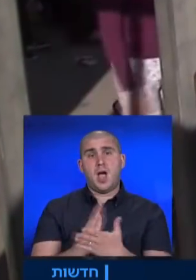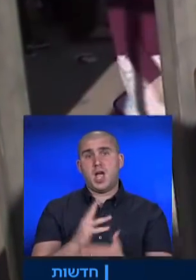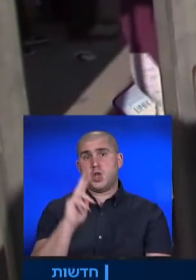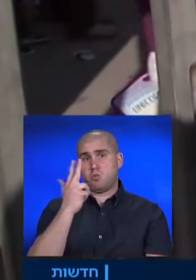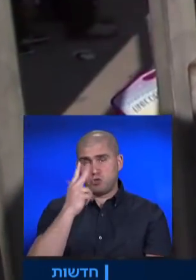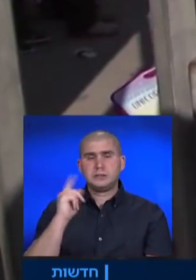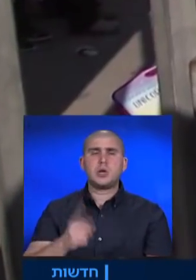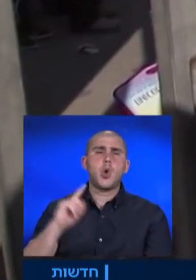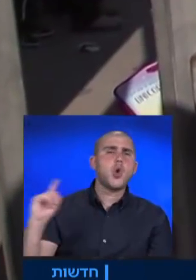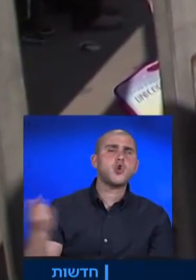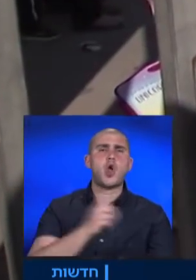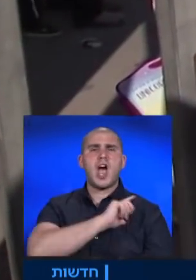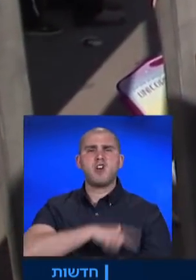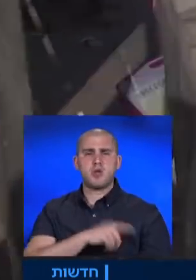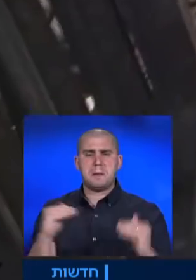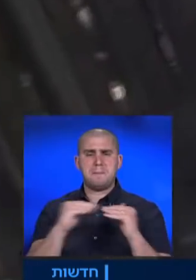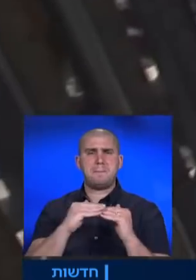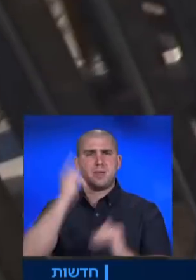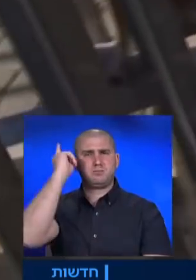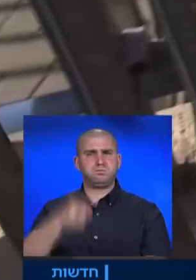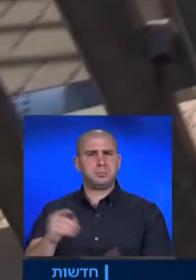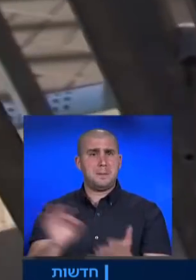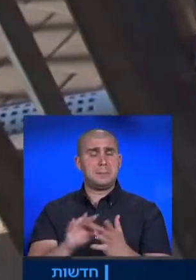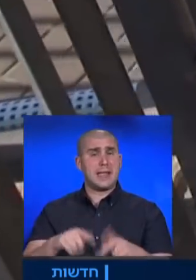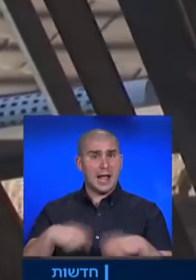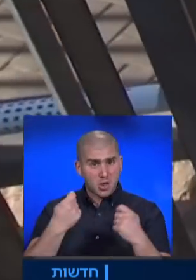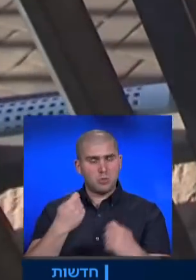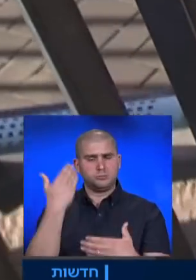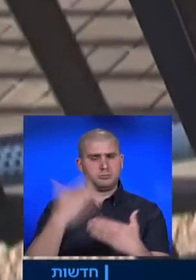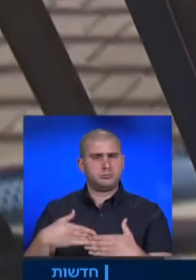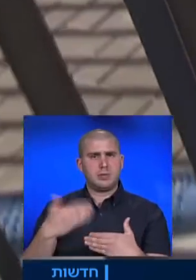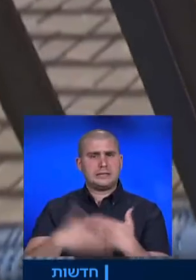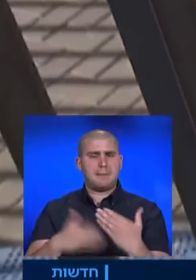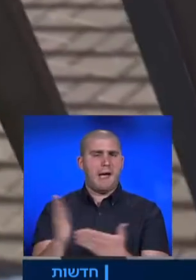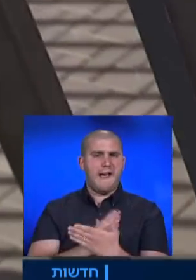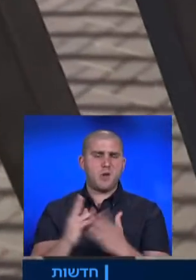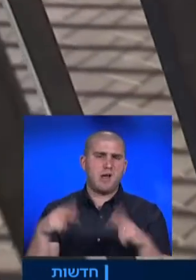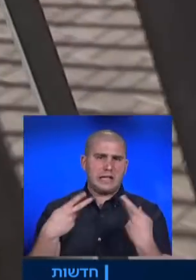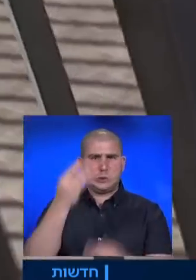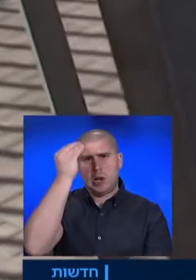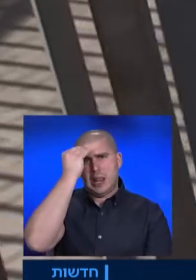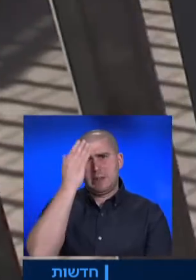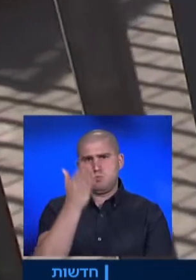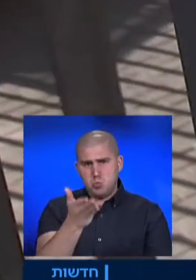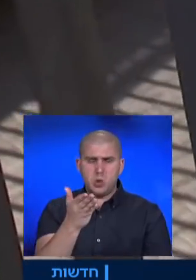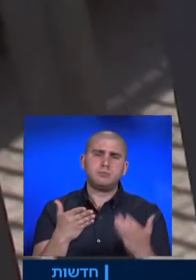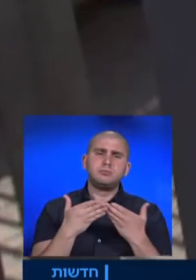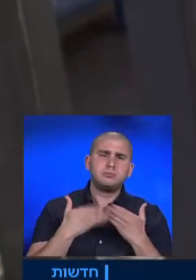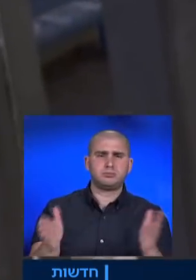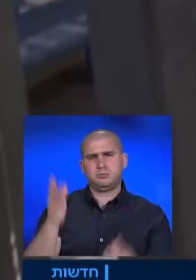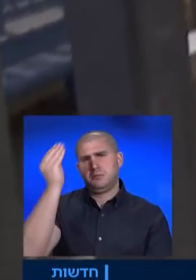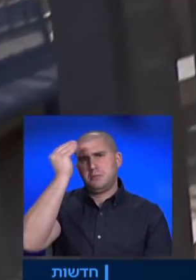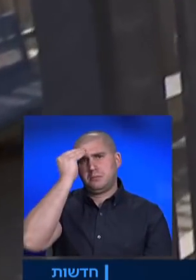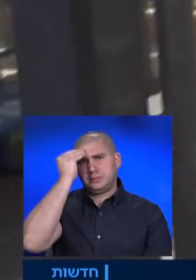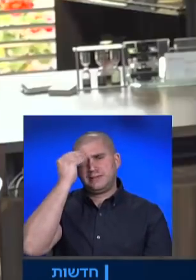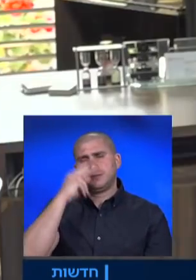הרשויות, לפי הוראת משרד החינוך, לסיים את ההיערכות לחזרה ללימודים ולפתוח את בתי הספר בשגרת